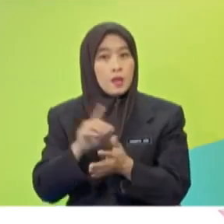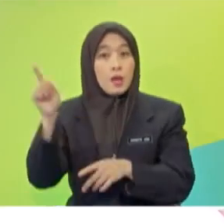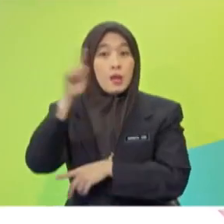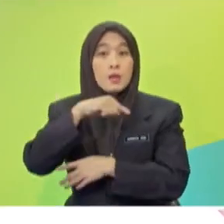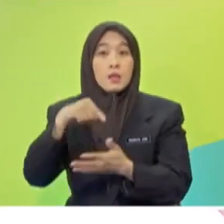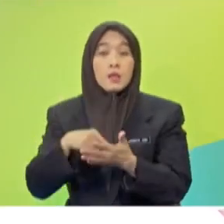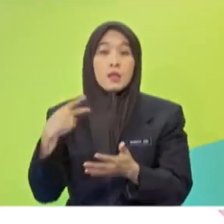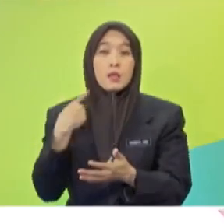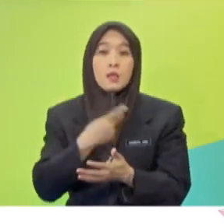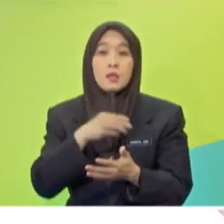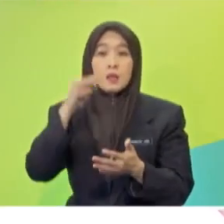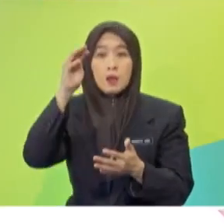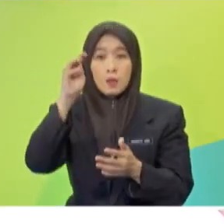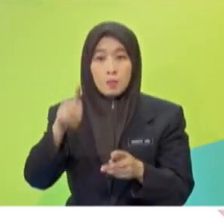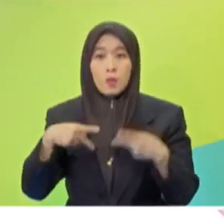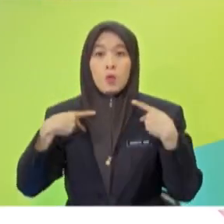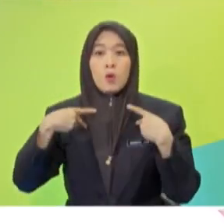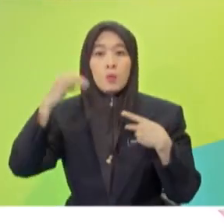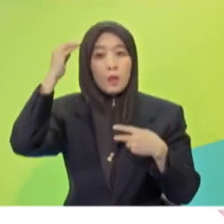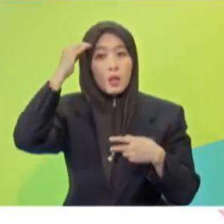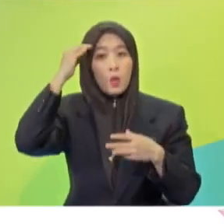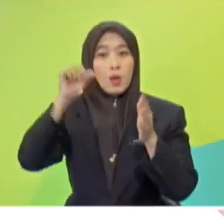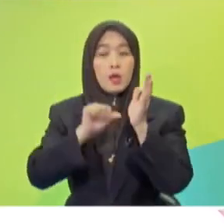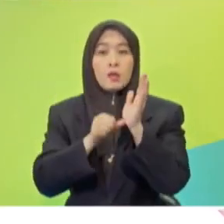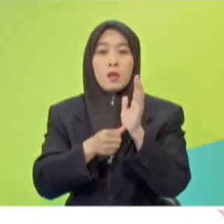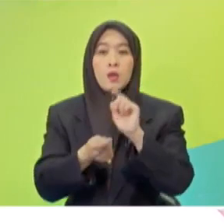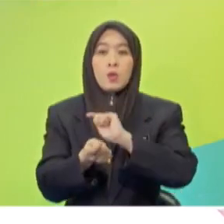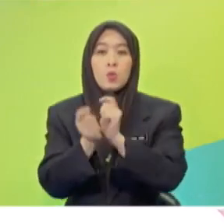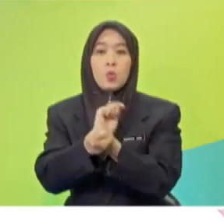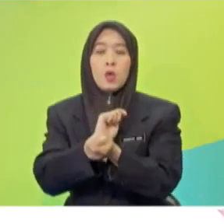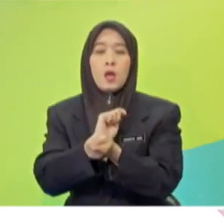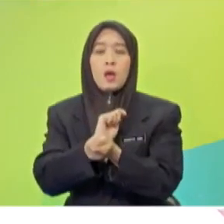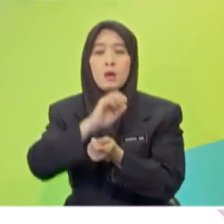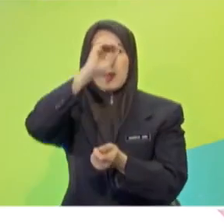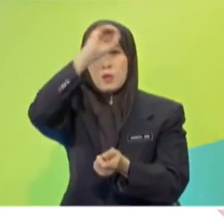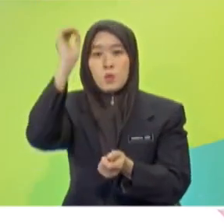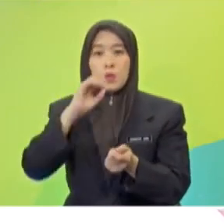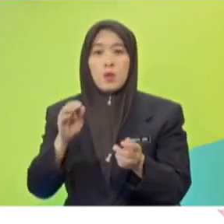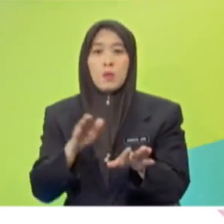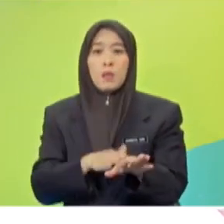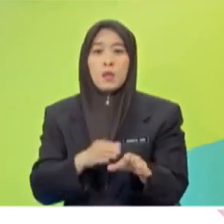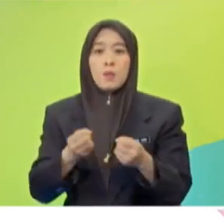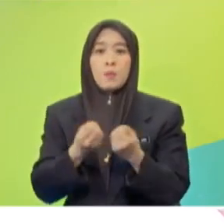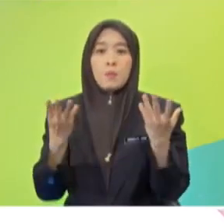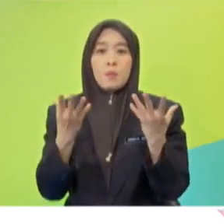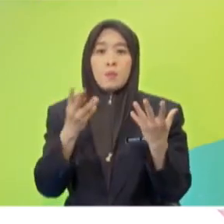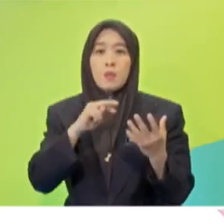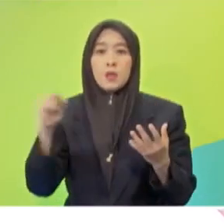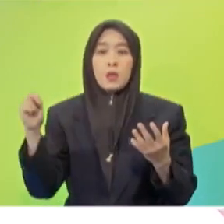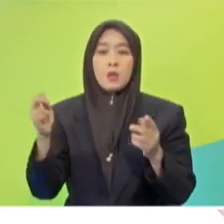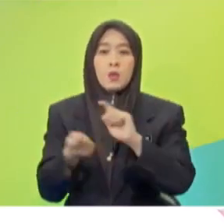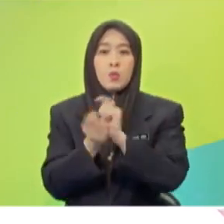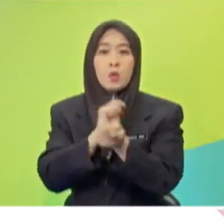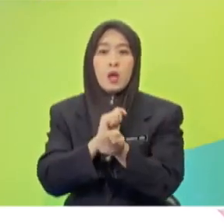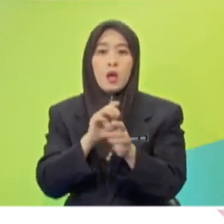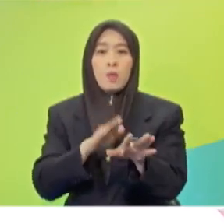pengetahuan asas ini kepada pecahan daripada pecahan kita ndak tukang pula kepada